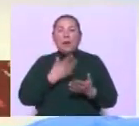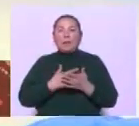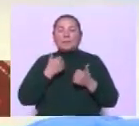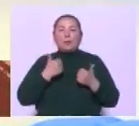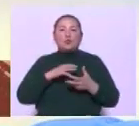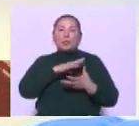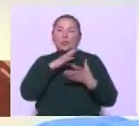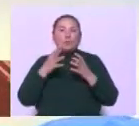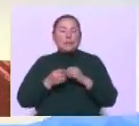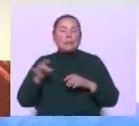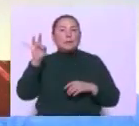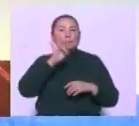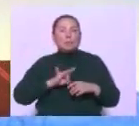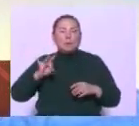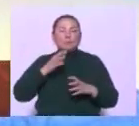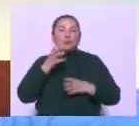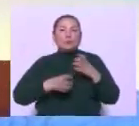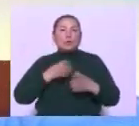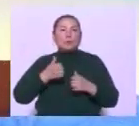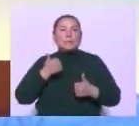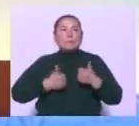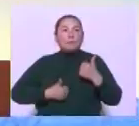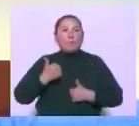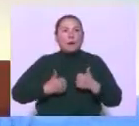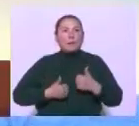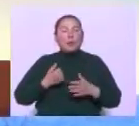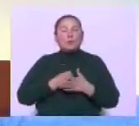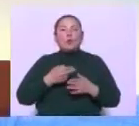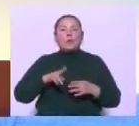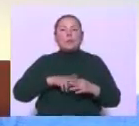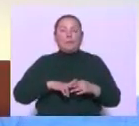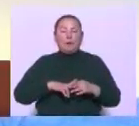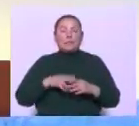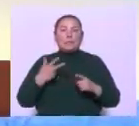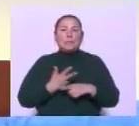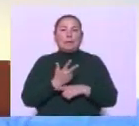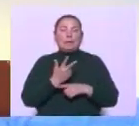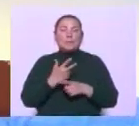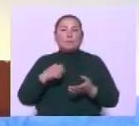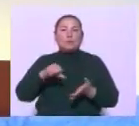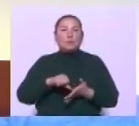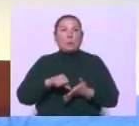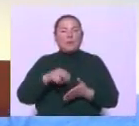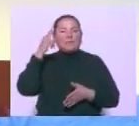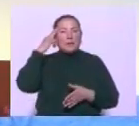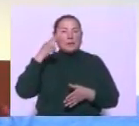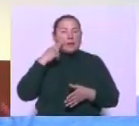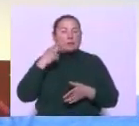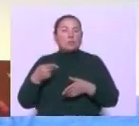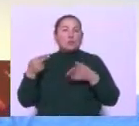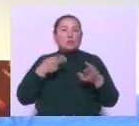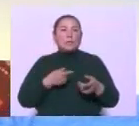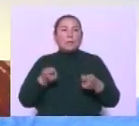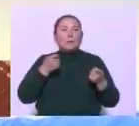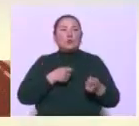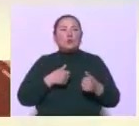хорошие результаты на республиканских, на международных соревнованиях. До этого они 3 раза выступали уже в Китае и приезжали из